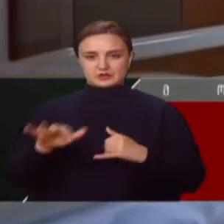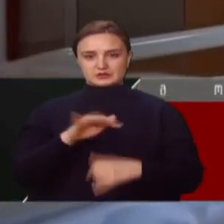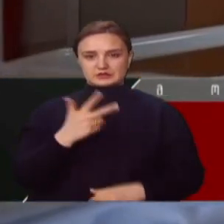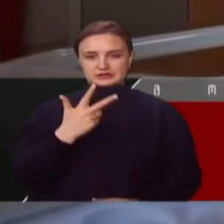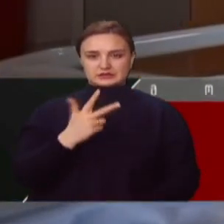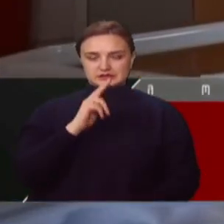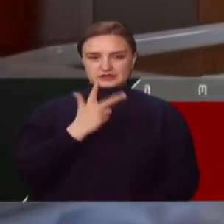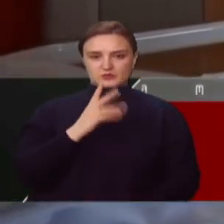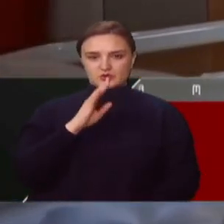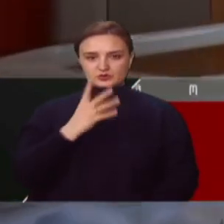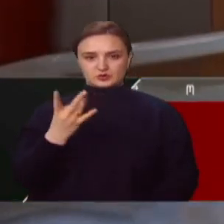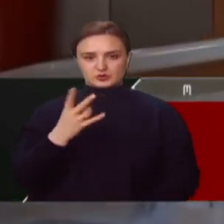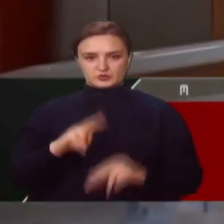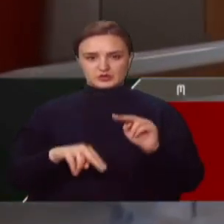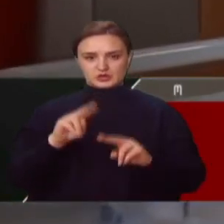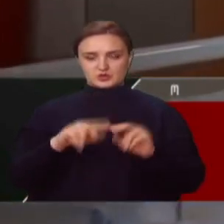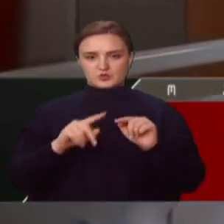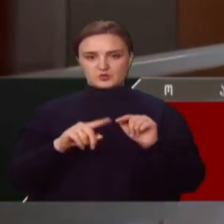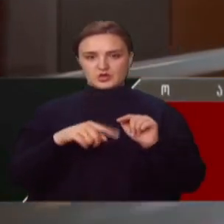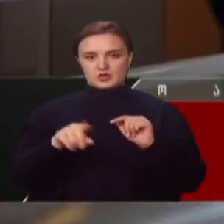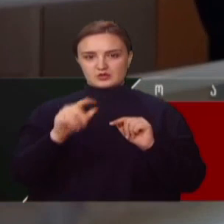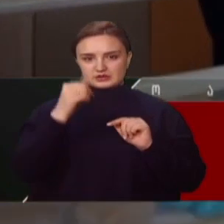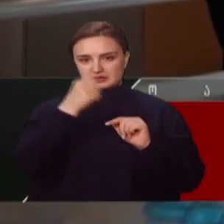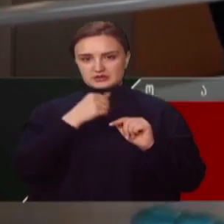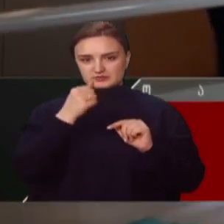4 цилизатши унда ашендес. Уахлоэ цлепши